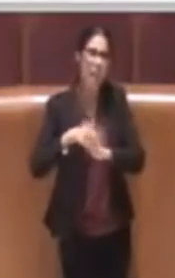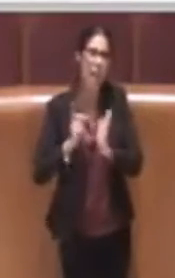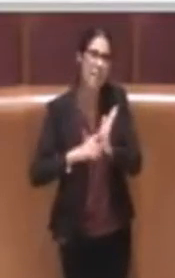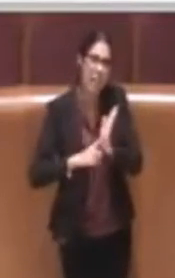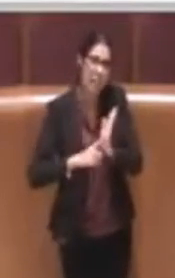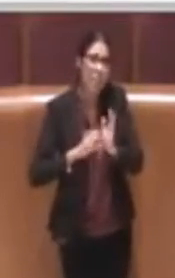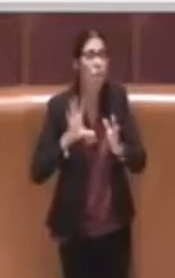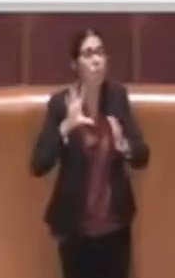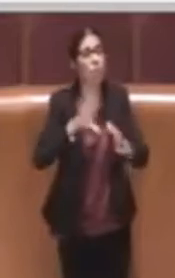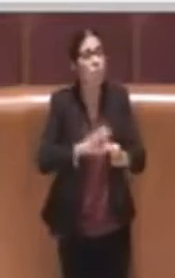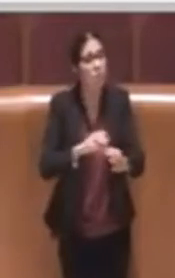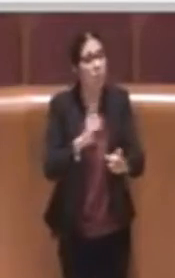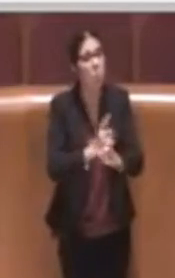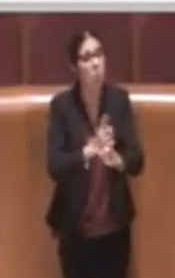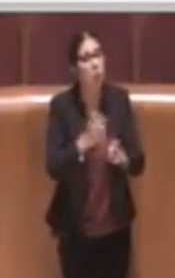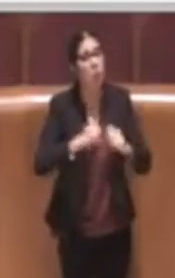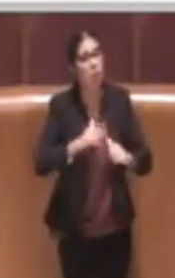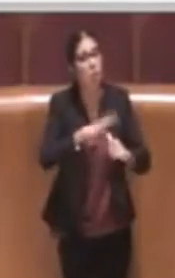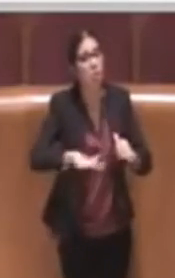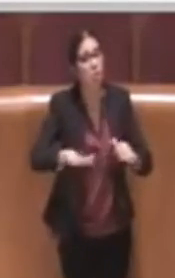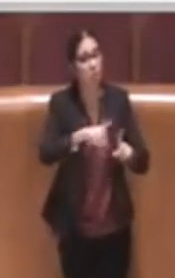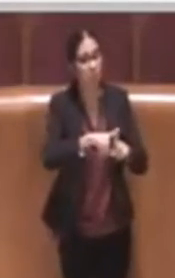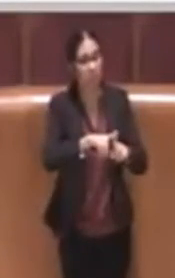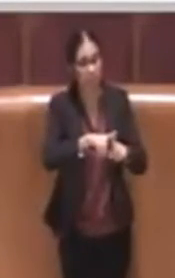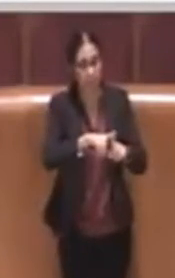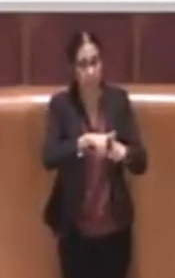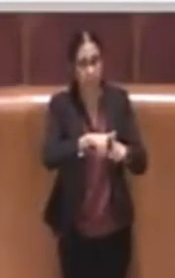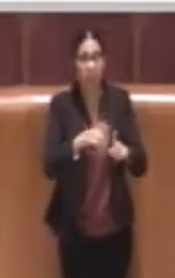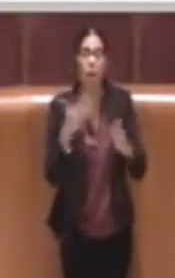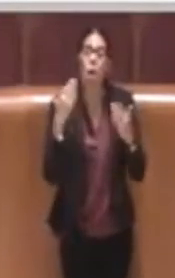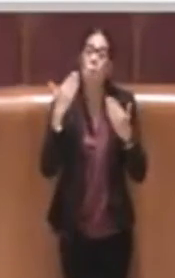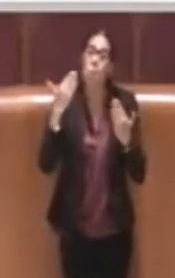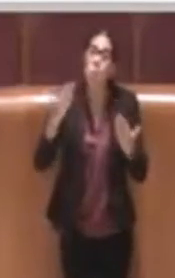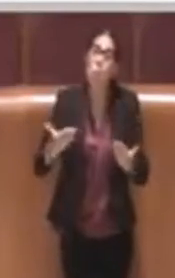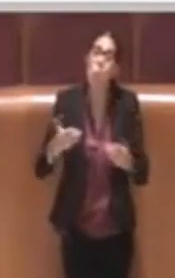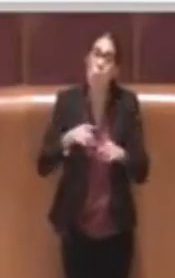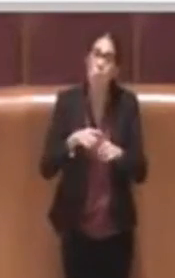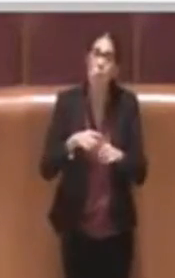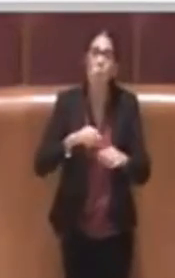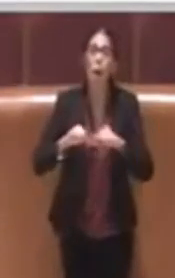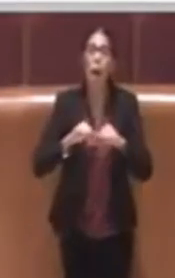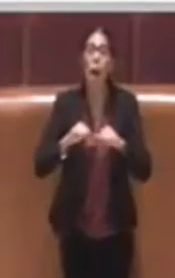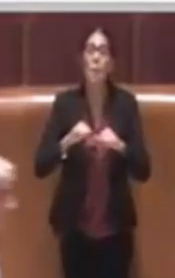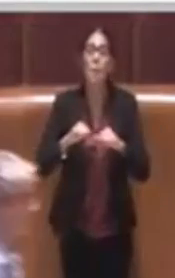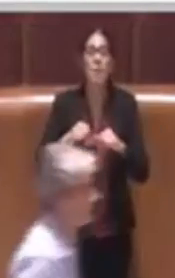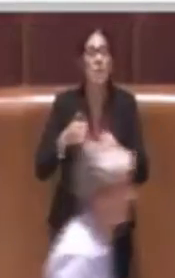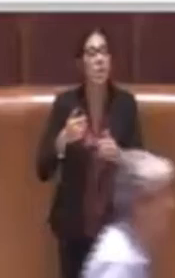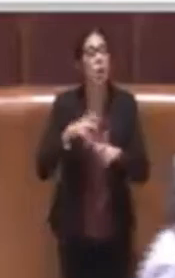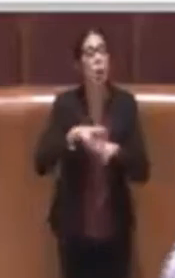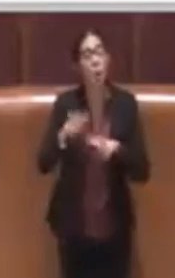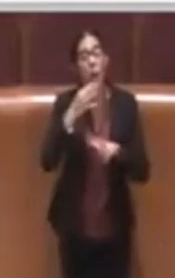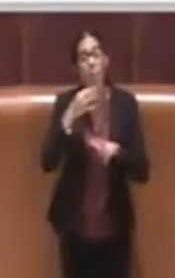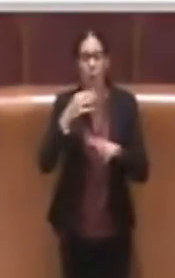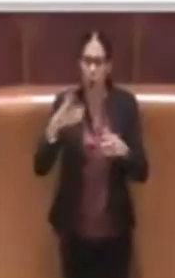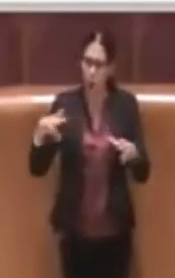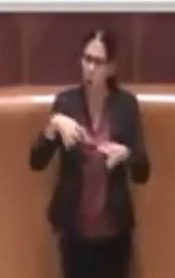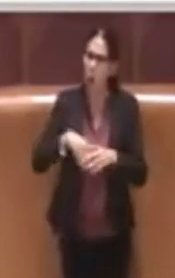del futuro. Purtroppo le amministrazioni comunali spesso, compresa Roma Capitale, sono gli enti